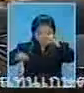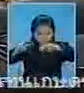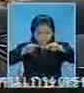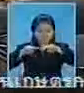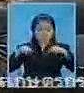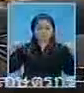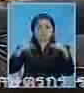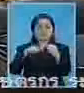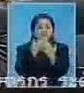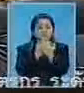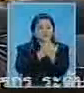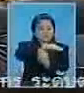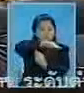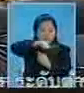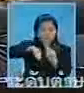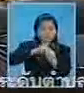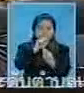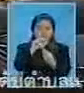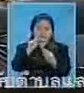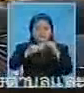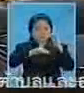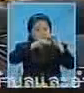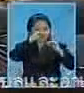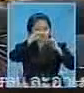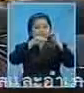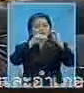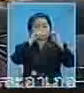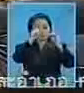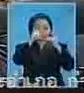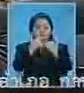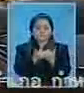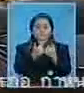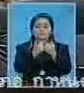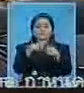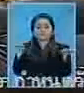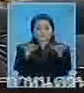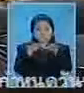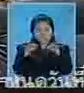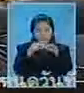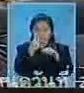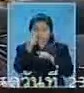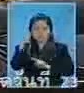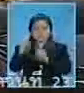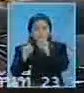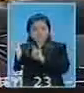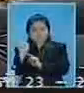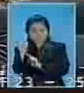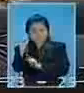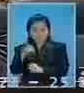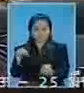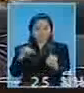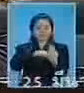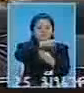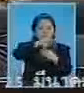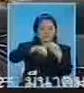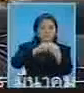างเศรษฐกิจของประเทศซึ่งในที่นี้นะครับเสถียรภาพก็วัดด้วยอัตราขยายตัวทางเศรษฐกิจก็ส่วน